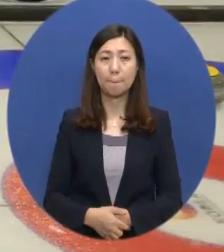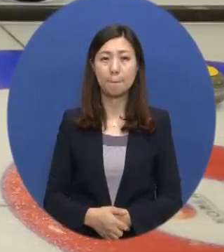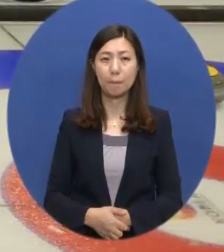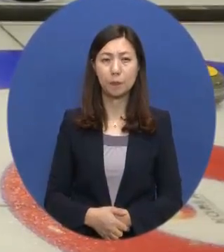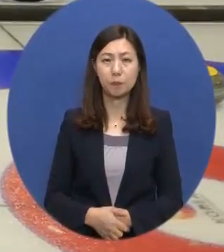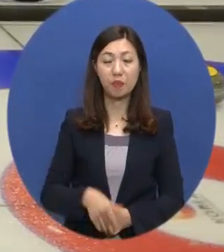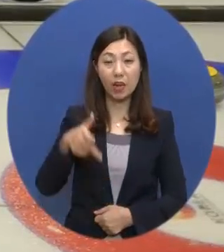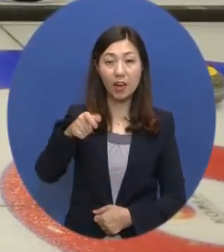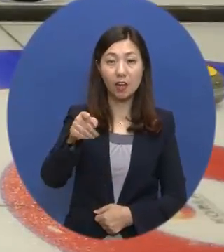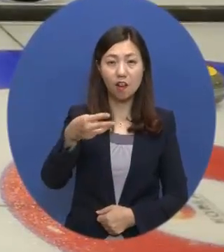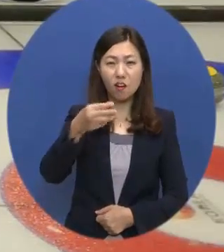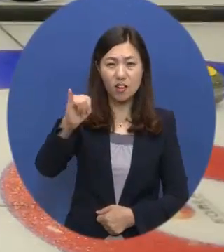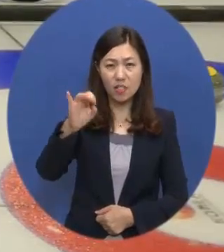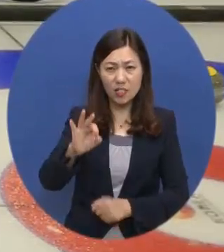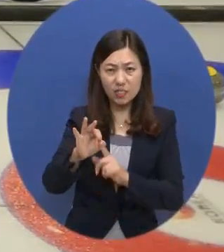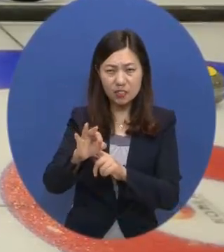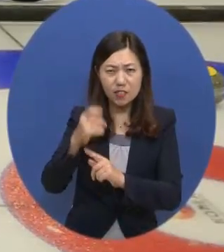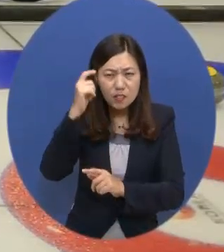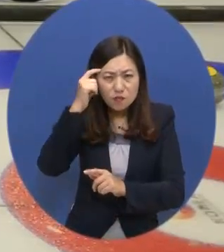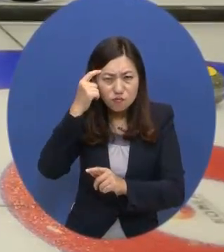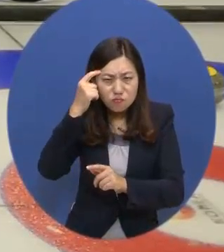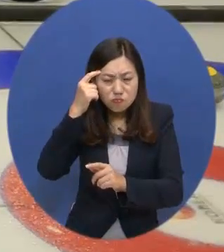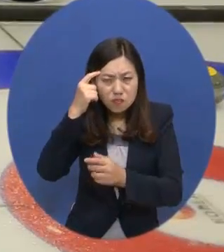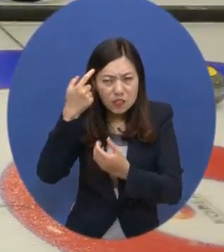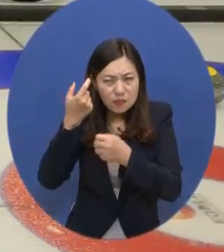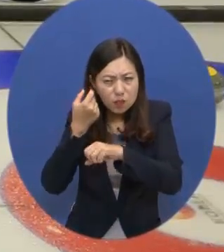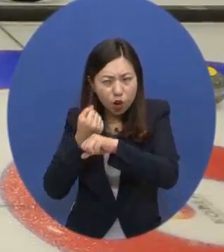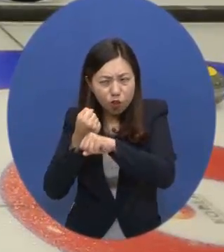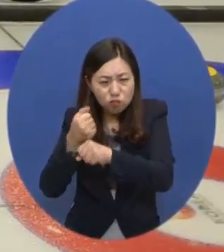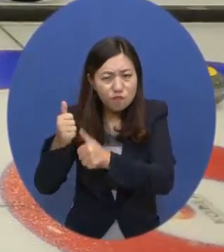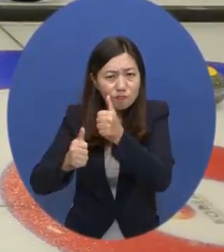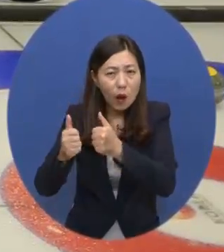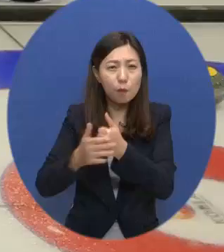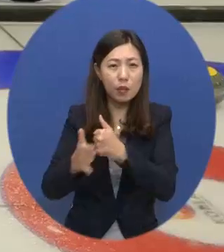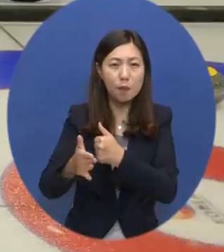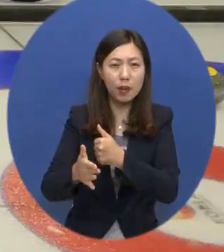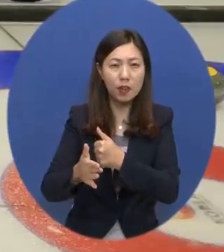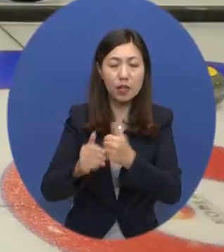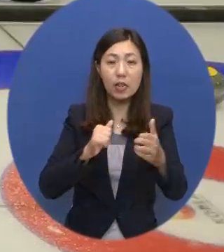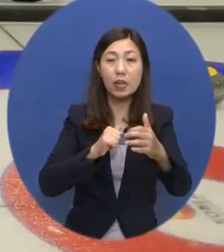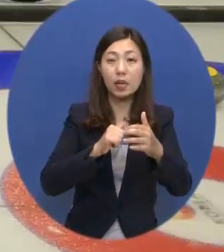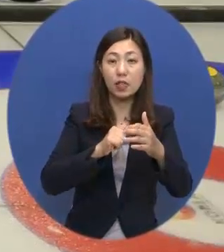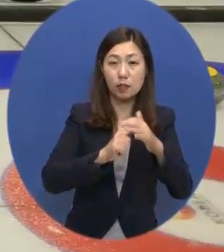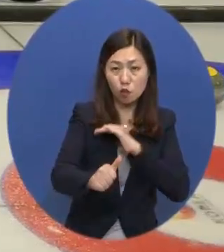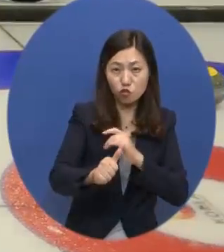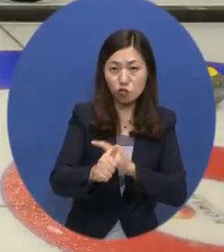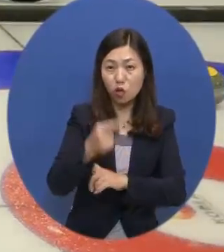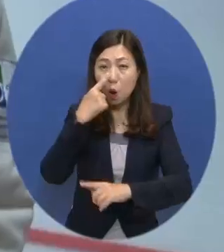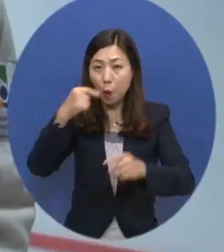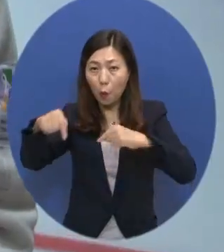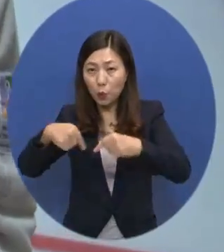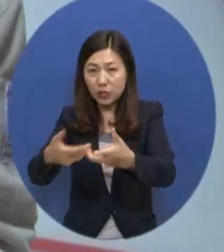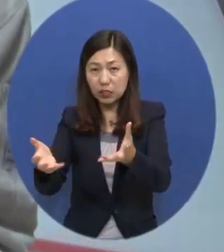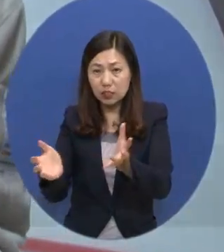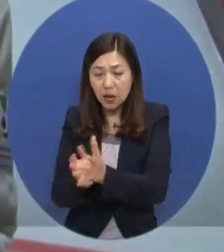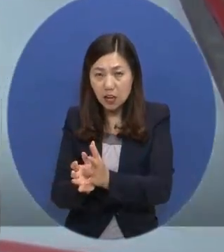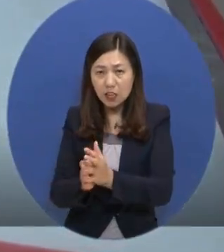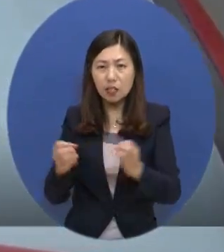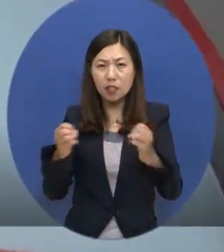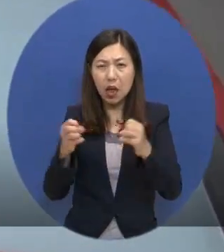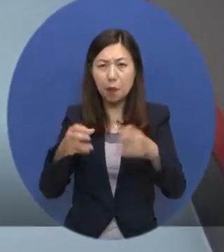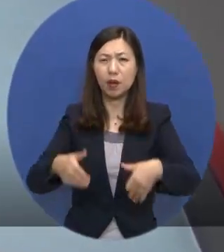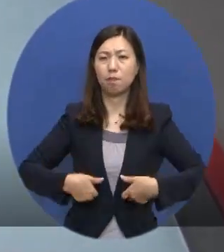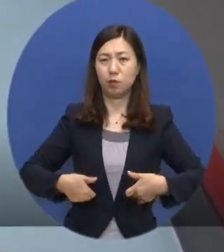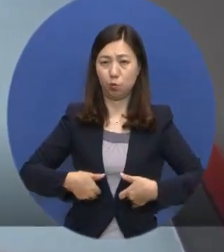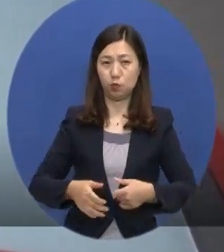두뇌 싸움이 필수이기에 선수들과 스태프들의 대화와 호흡이 유독 중요한 스포츠인데요. 우리가